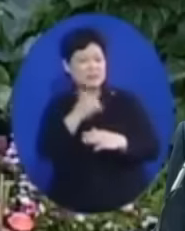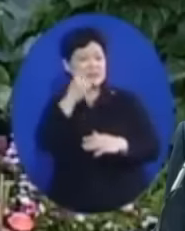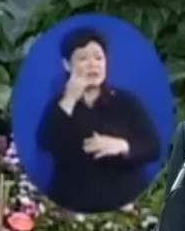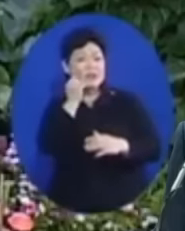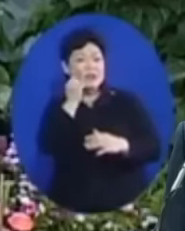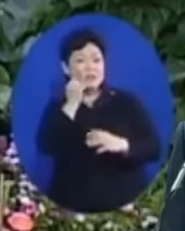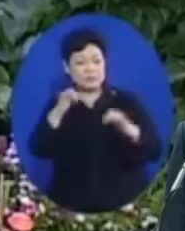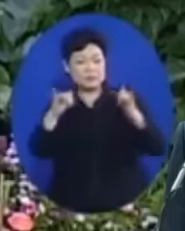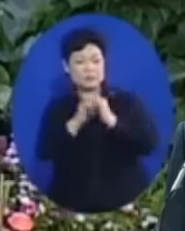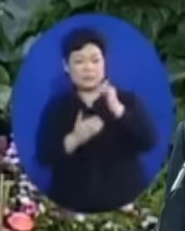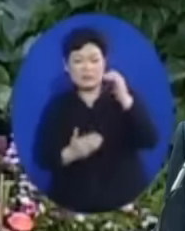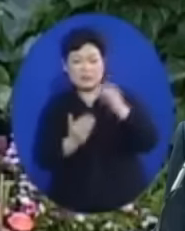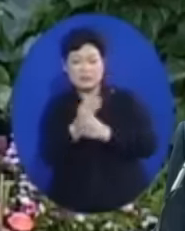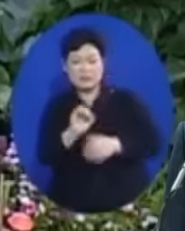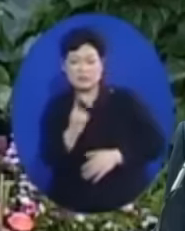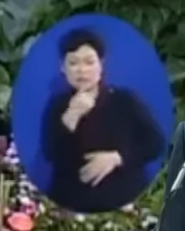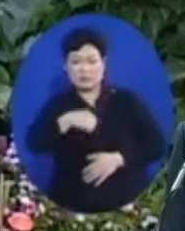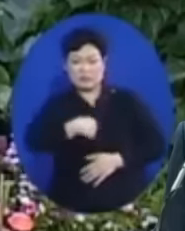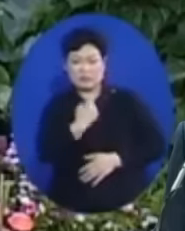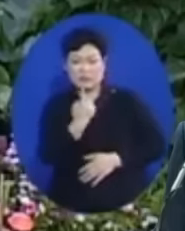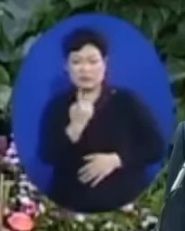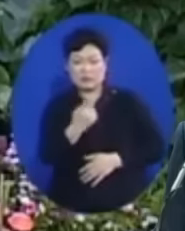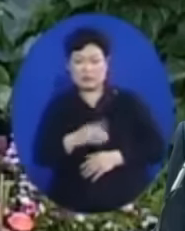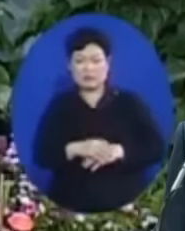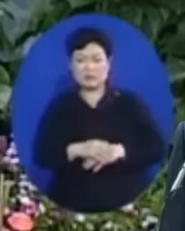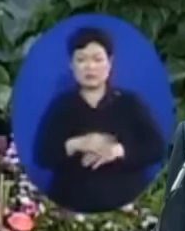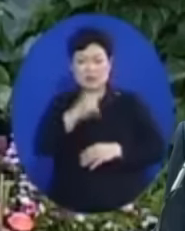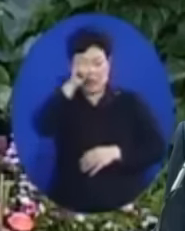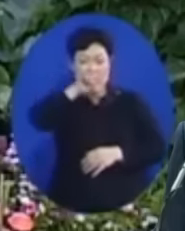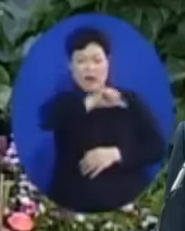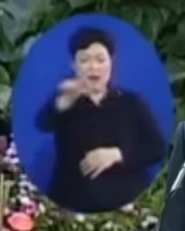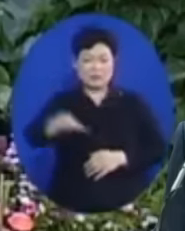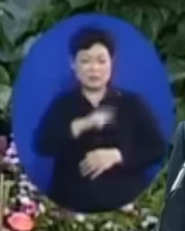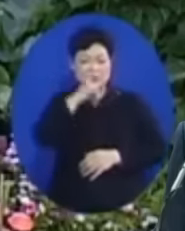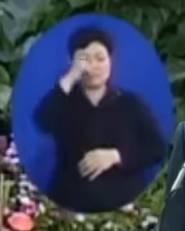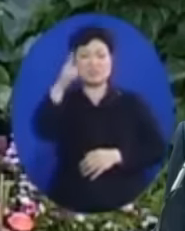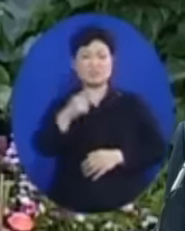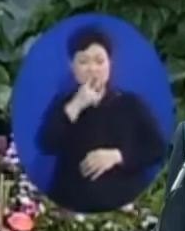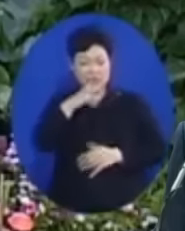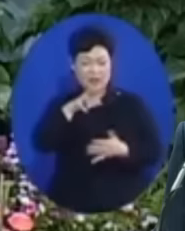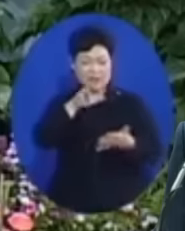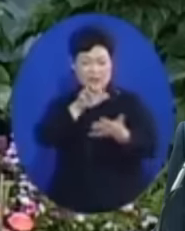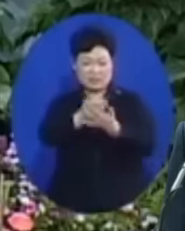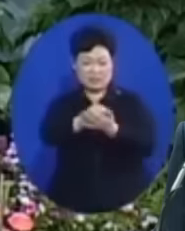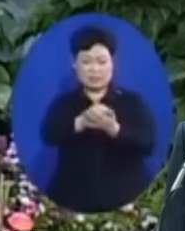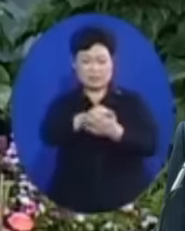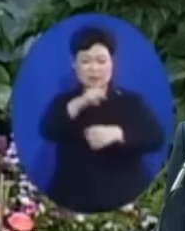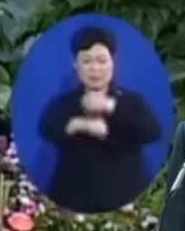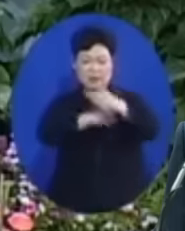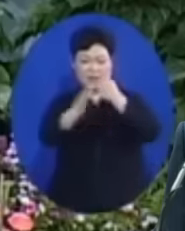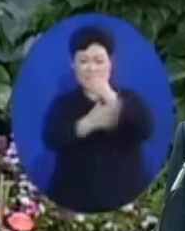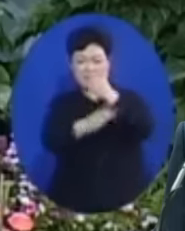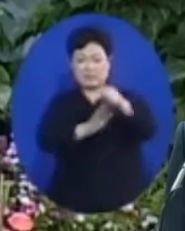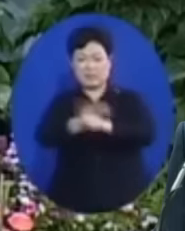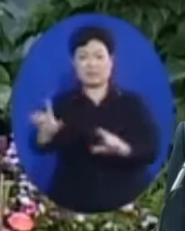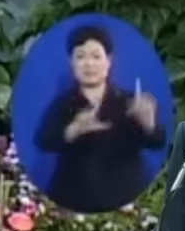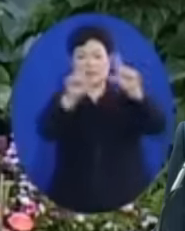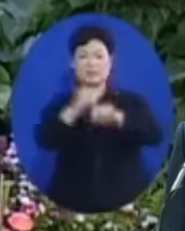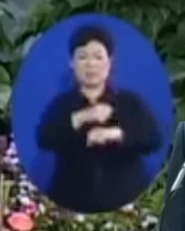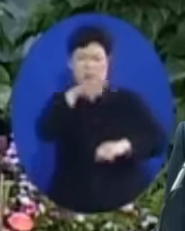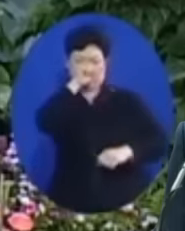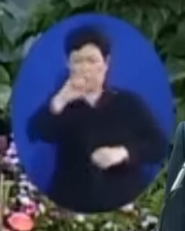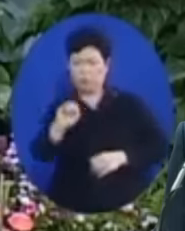전쟁을 일으킨 것은 일본 자신을 위한 것이 아니라 온 아시아를 서양의 지배에서 해방시켜 잘 살게 하려고 하는